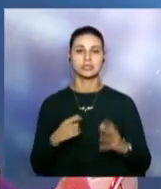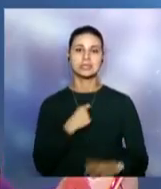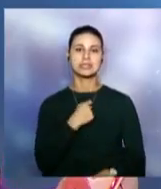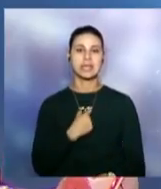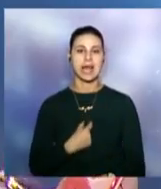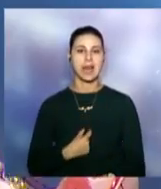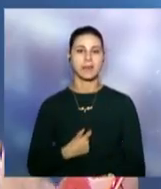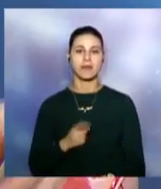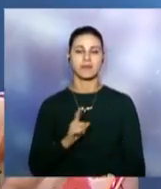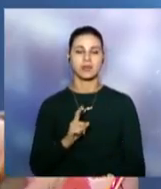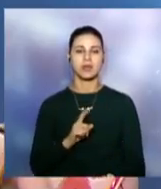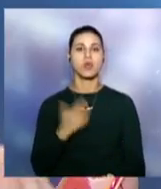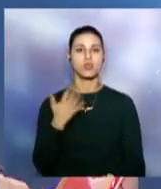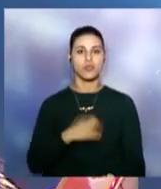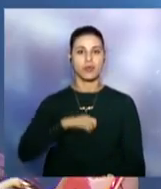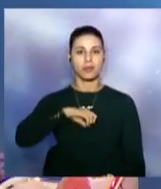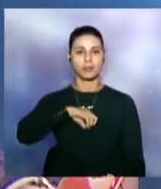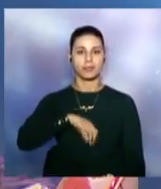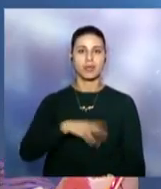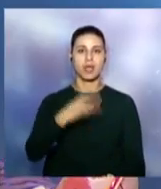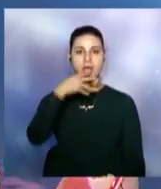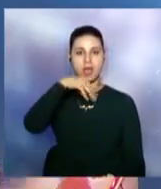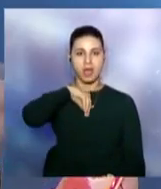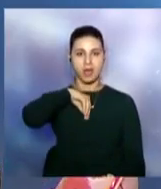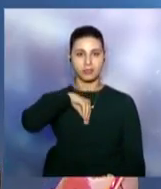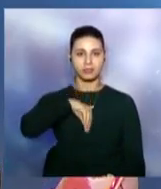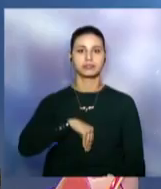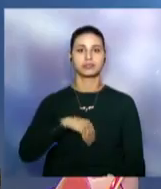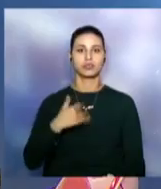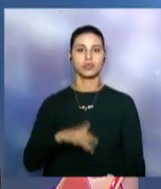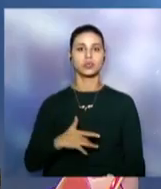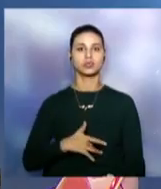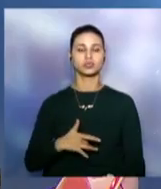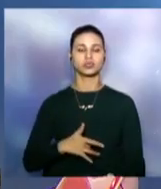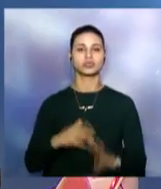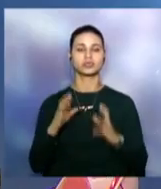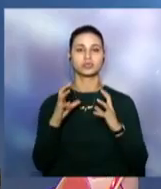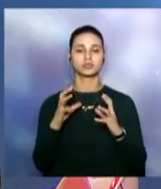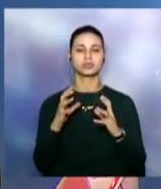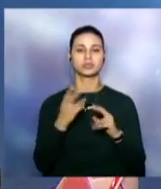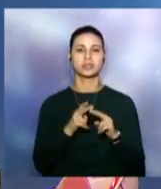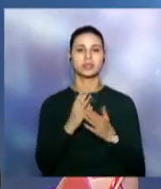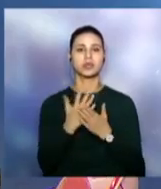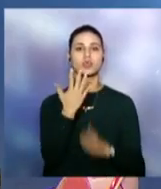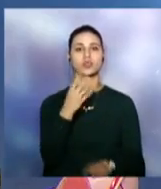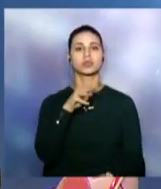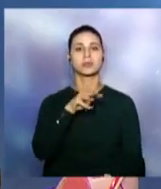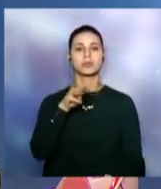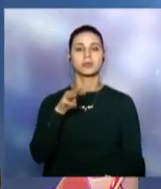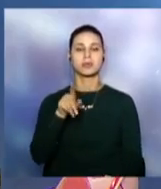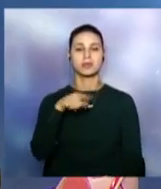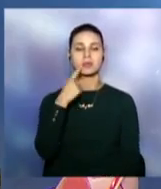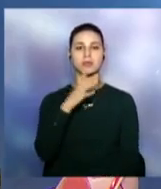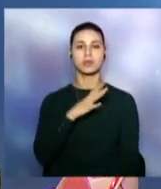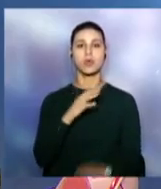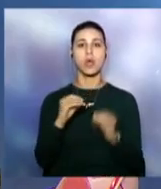შედარებით. ჩავარდა ეს ბატარეა, უბრალოდ ელემენტი, რომელიც არის 5 მმ. თქვენ ბრძანებთ